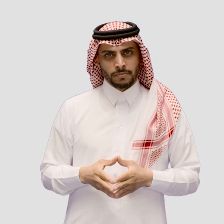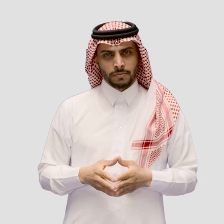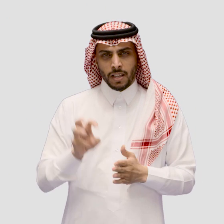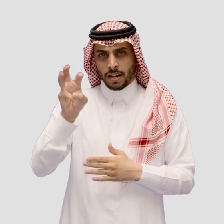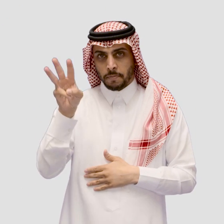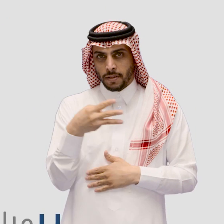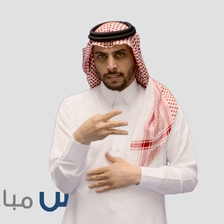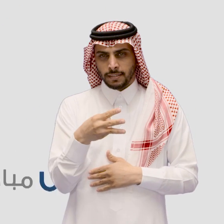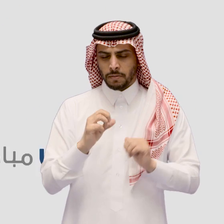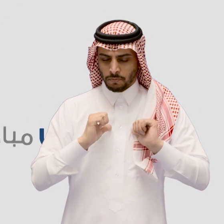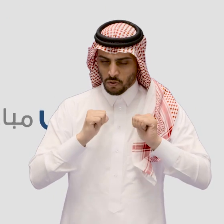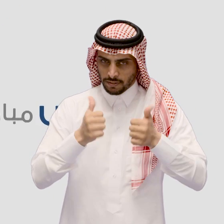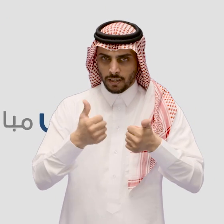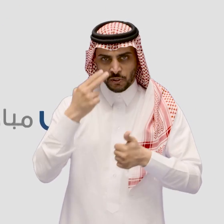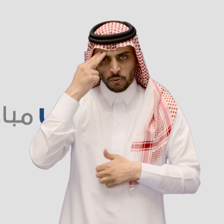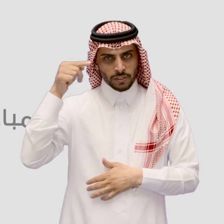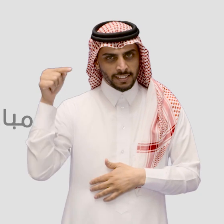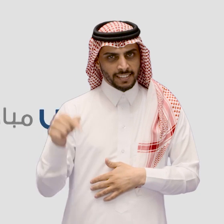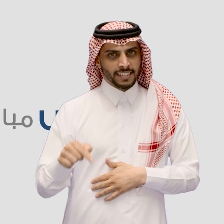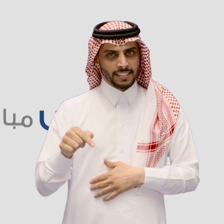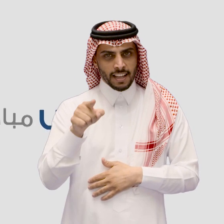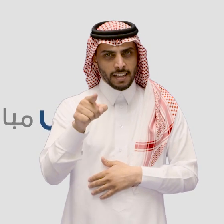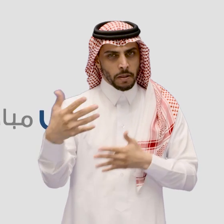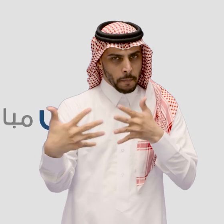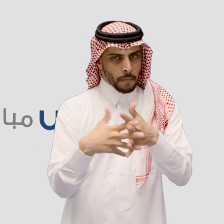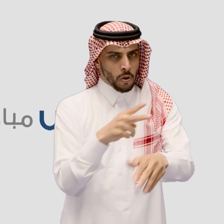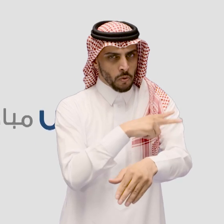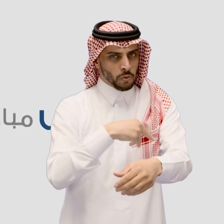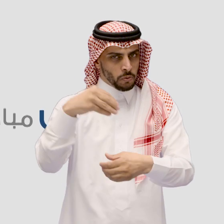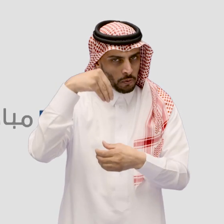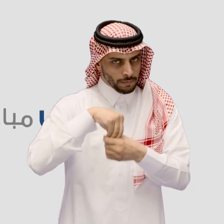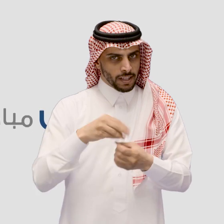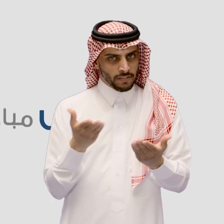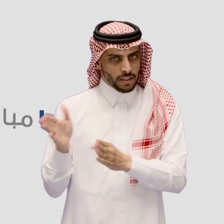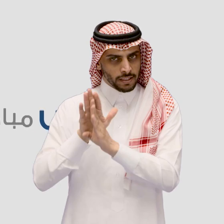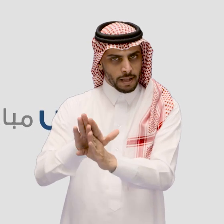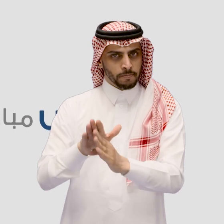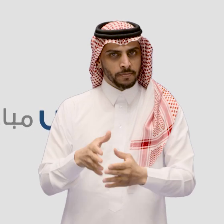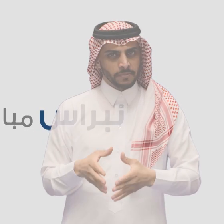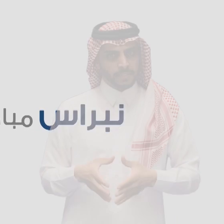نبراس مبادرة وطنية، فكن أحد أذرعها وداعميها.